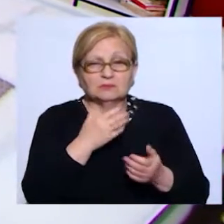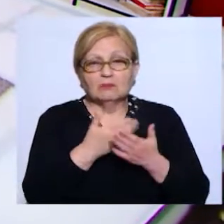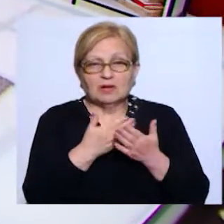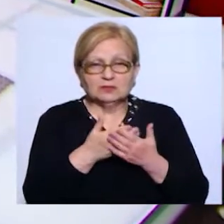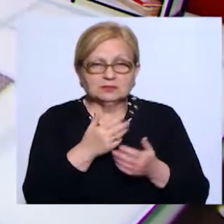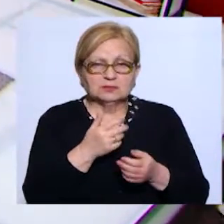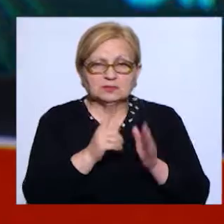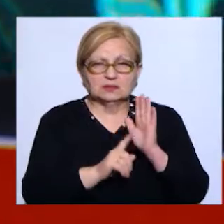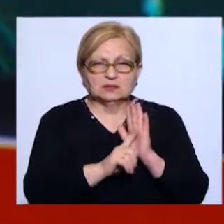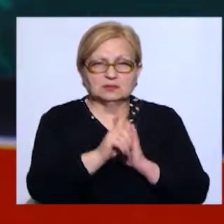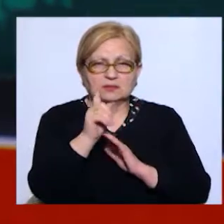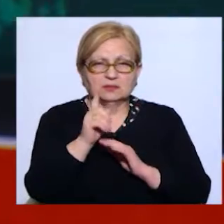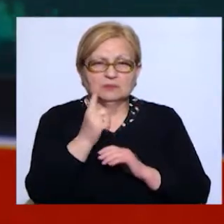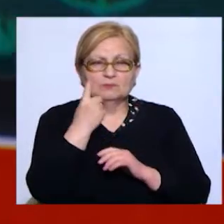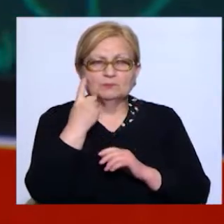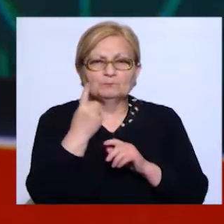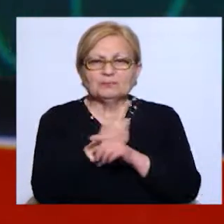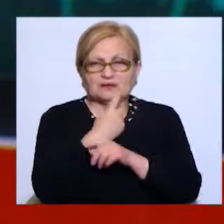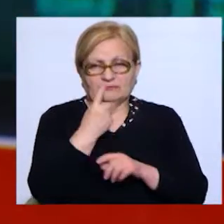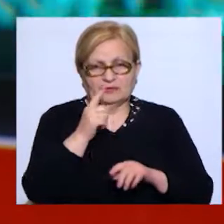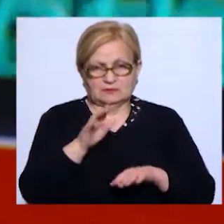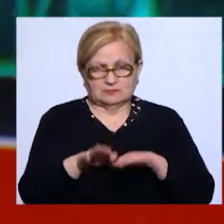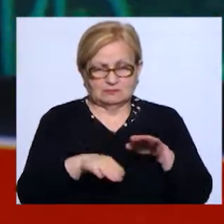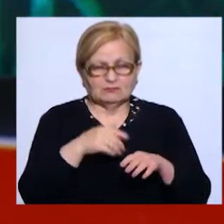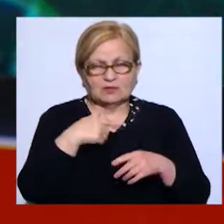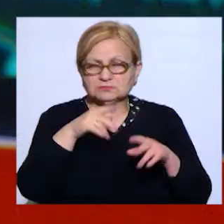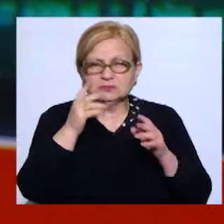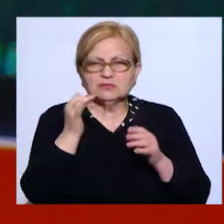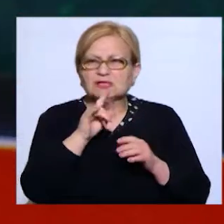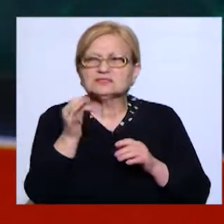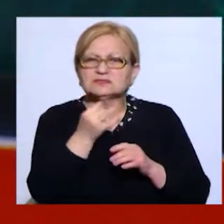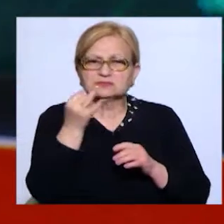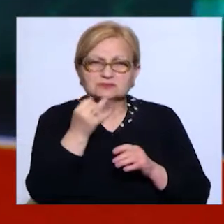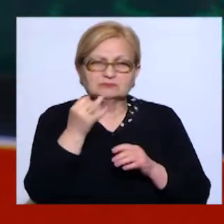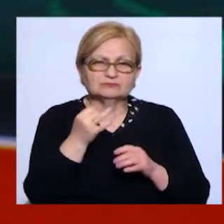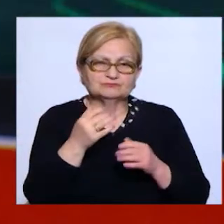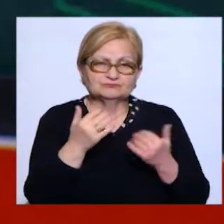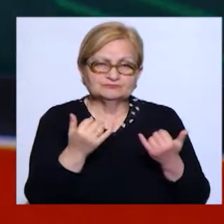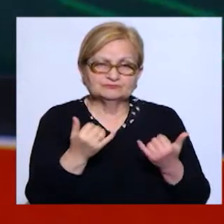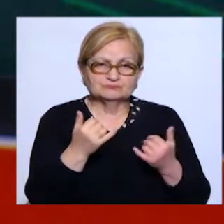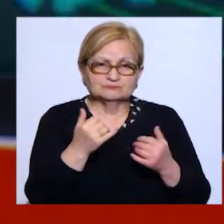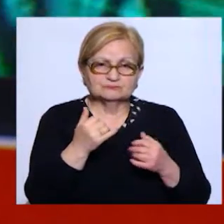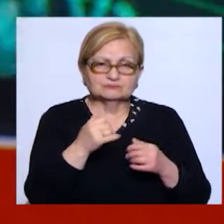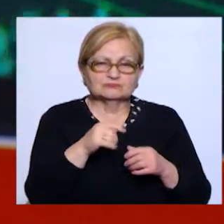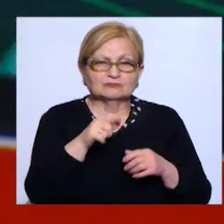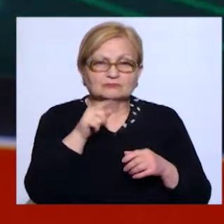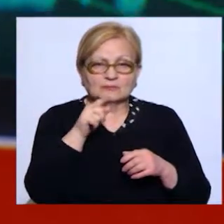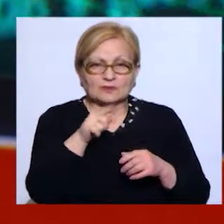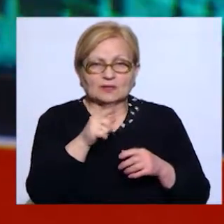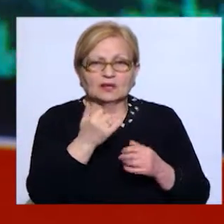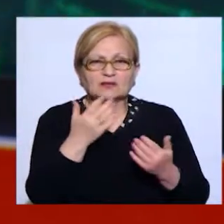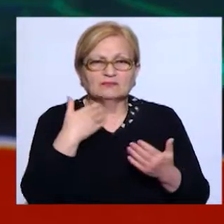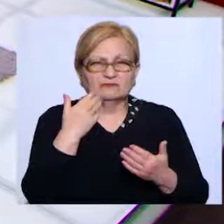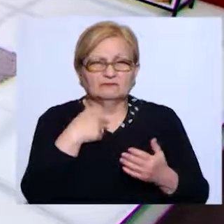ვთქვათ, დავიწყოთ ახლა პირველი ნაბიჯი თქვენთვის საინტერესო თემაზე. ახლა გარდაცვლილებზე ვისაუბრე, ნამიტანი არ იყო პოზიტიური, მაგრამ მოდით